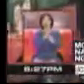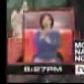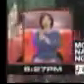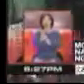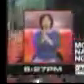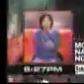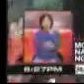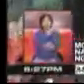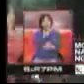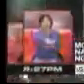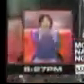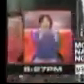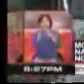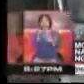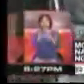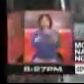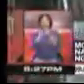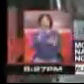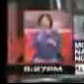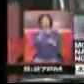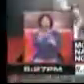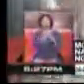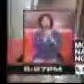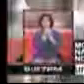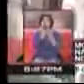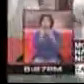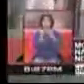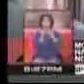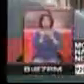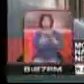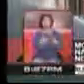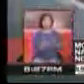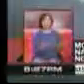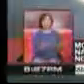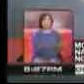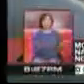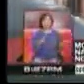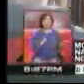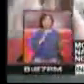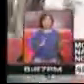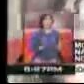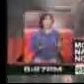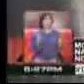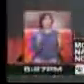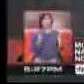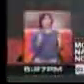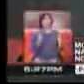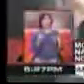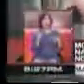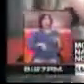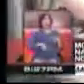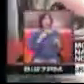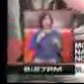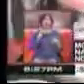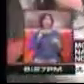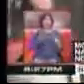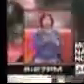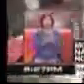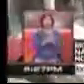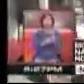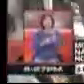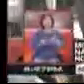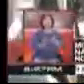sa kanila, walang gusto humarap sa amin. Sir, wala po talaga yung mayari, sir. Yung hindi rin po yung pumasok kasi hindi rin sila,